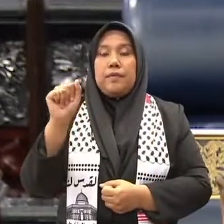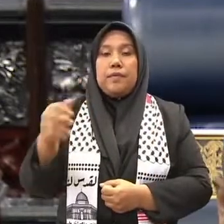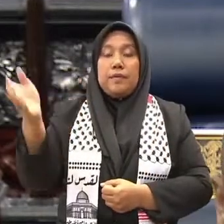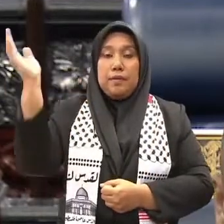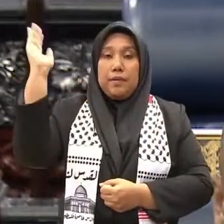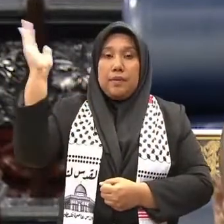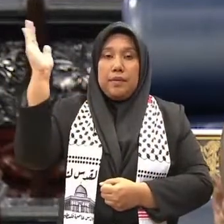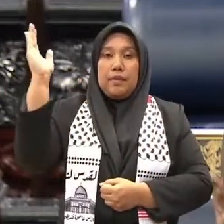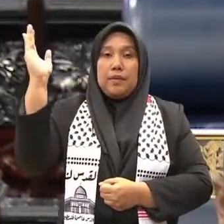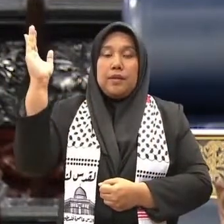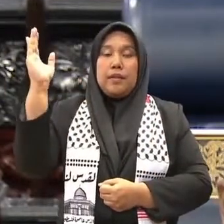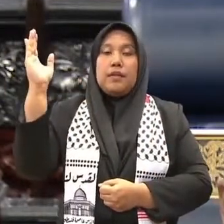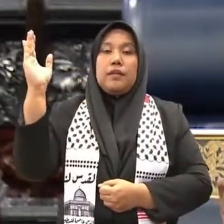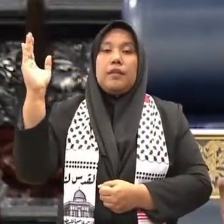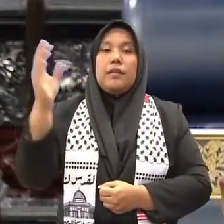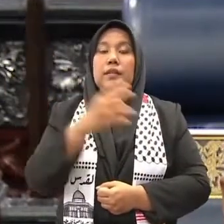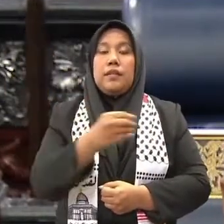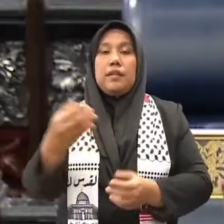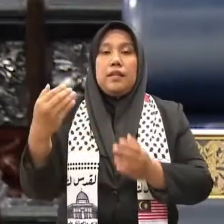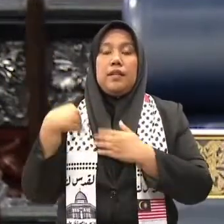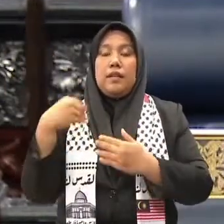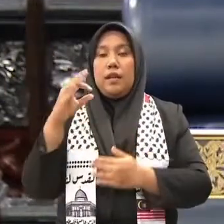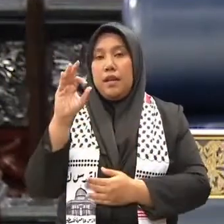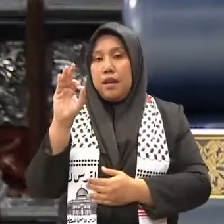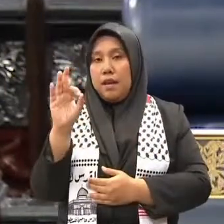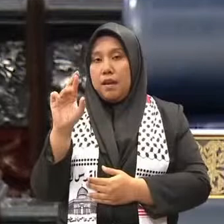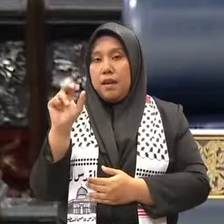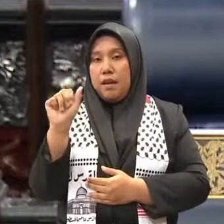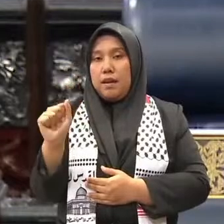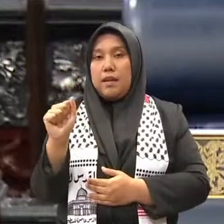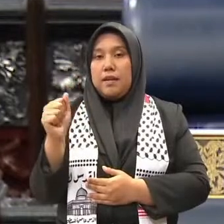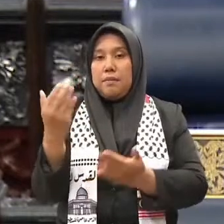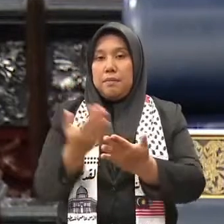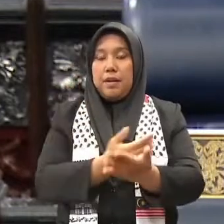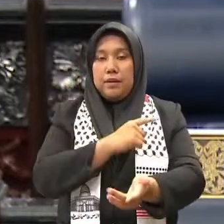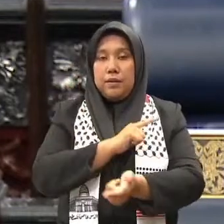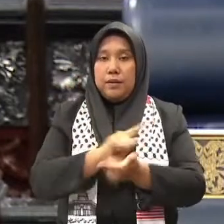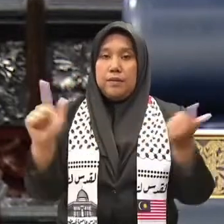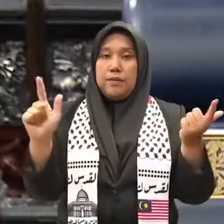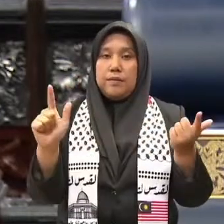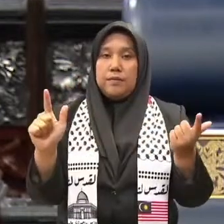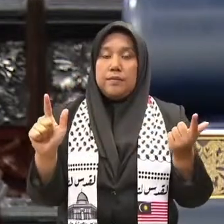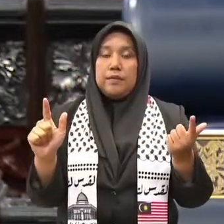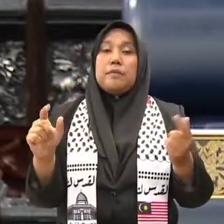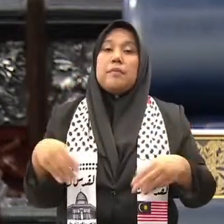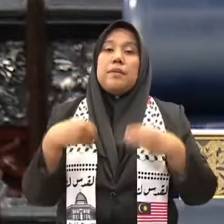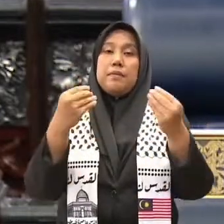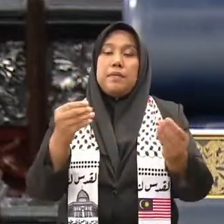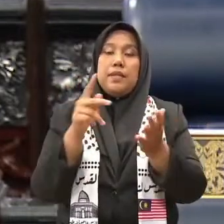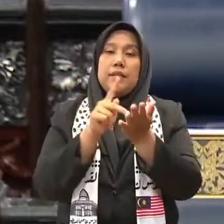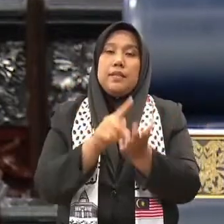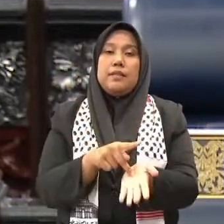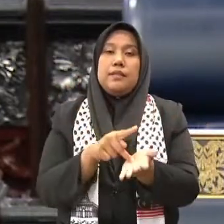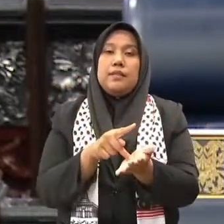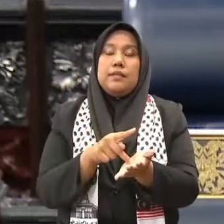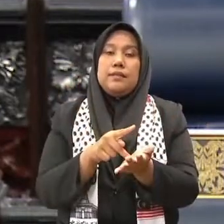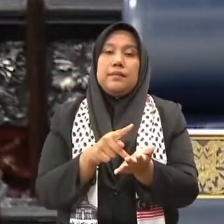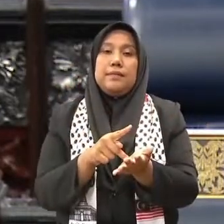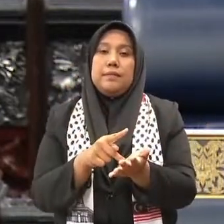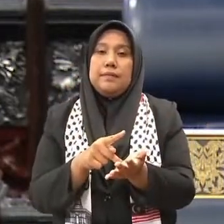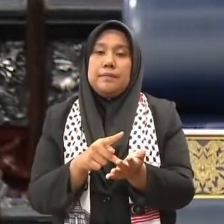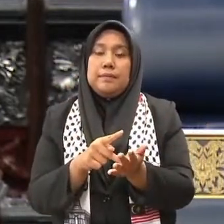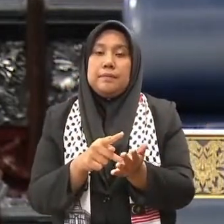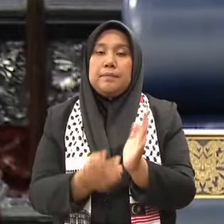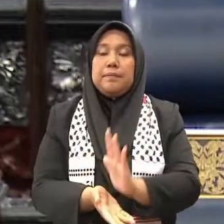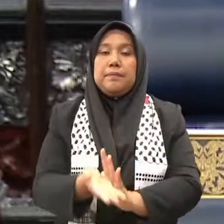kewangan awam dan tanggungjawab fiskal FR yang kita baru luluskan dijangka akan memberikan kesan kepada apa tu